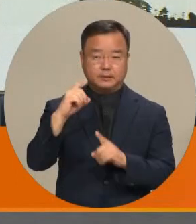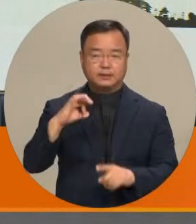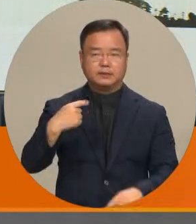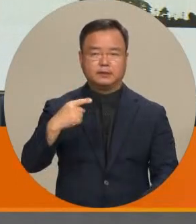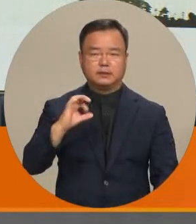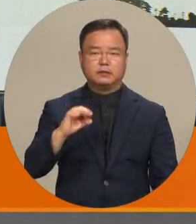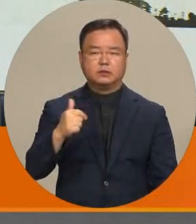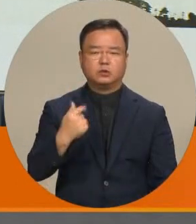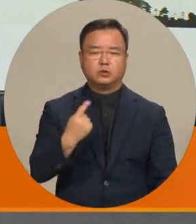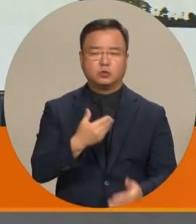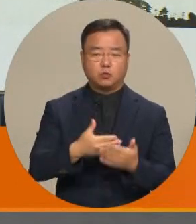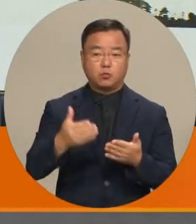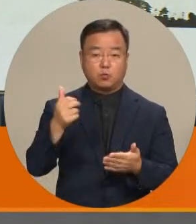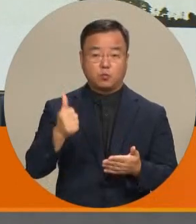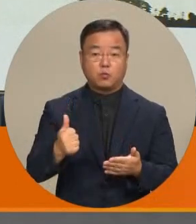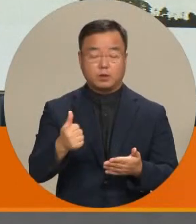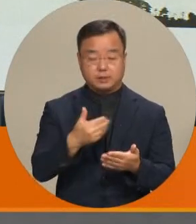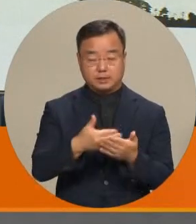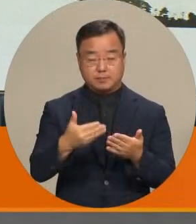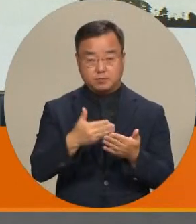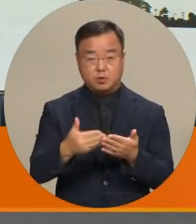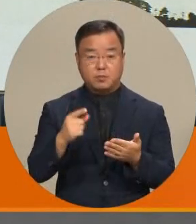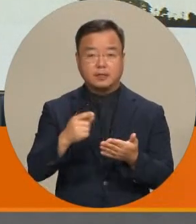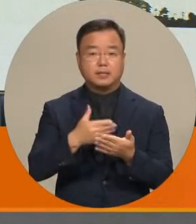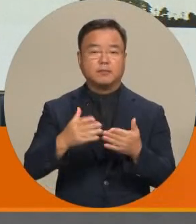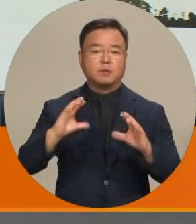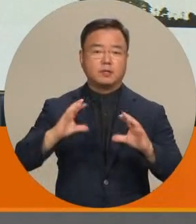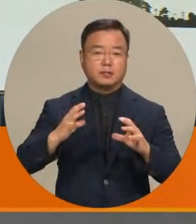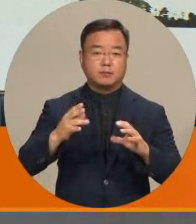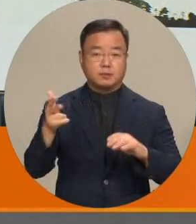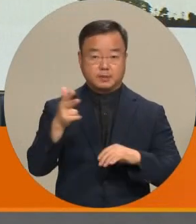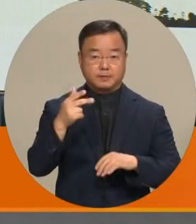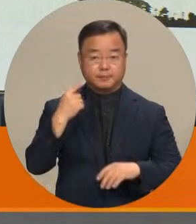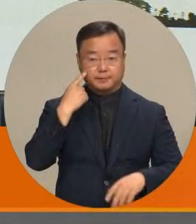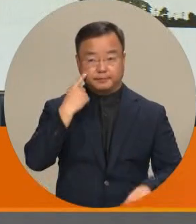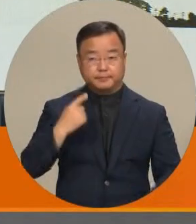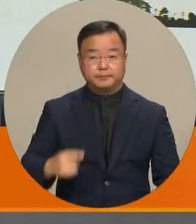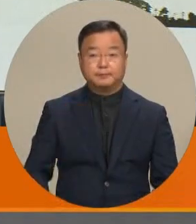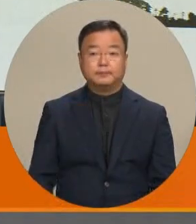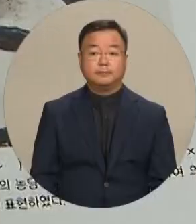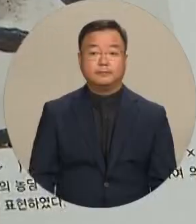속에 담긴 그의 작품과 작품 세계를 최희연 기자가 취재했습니다.